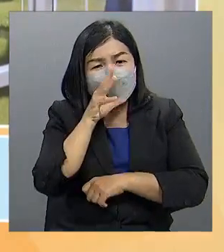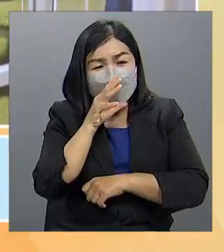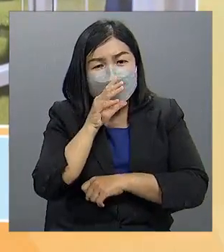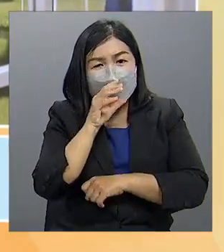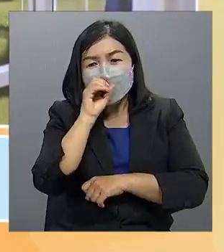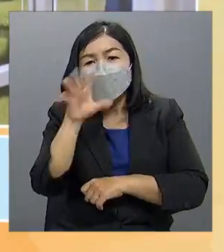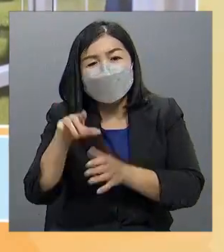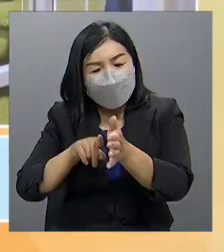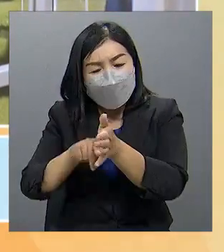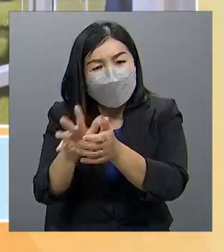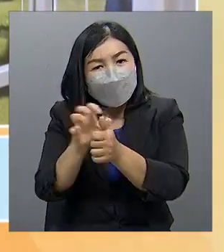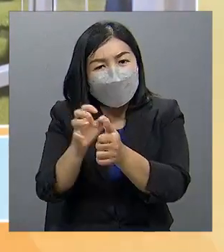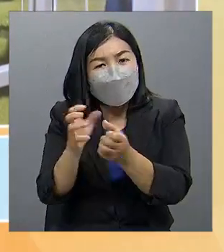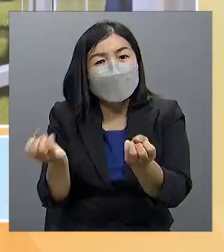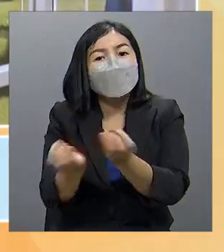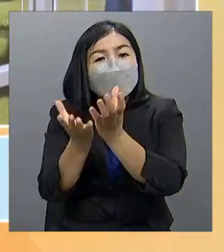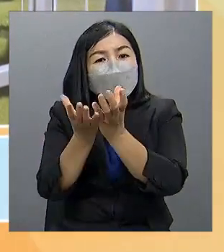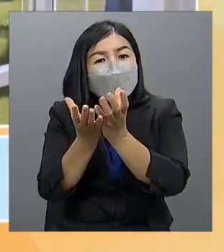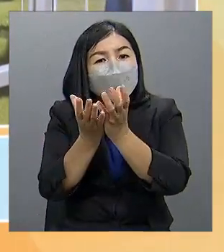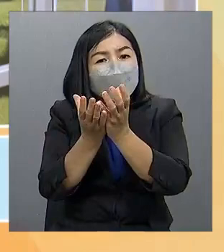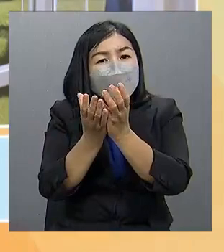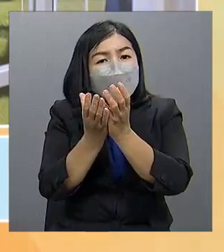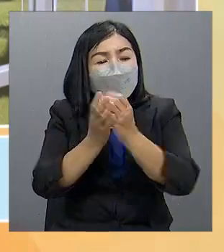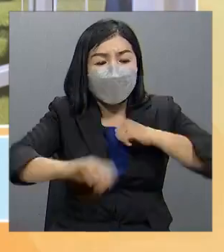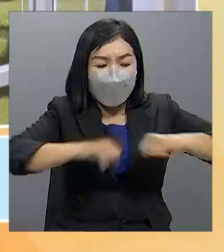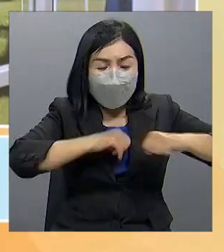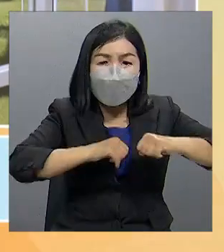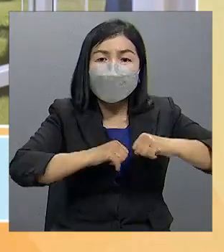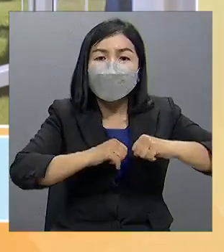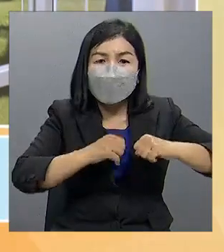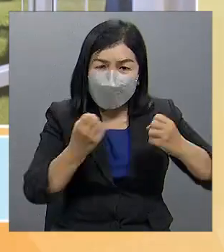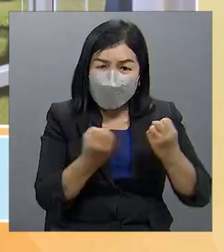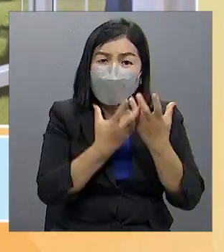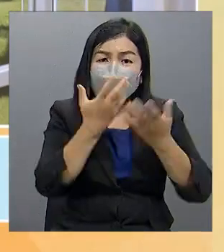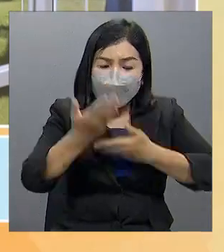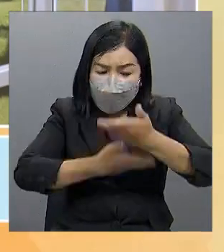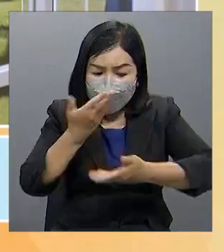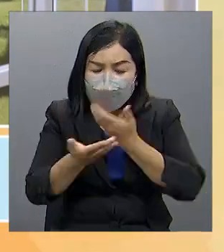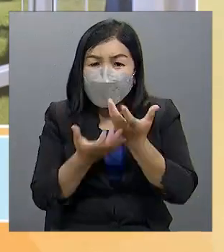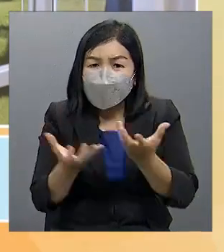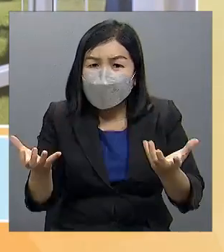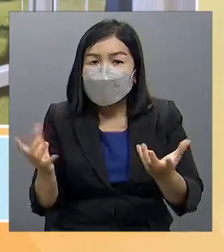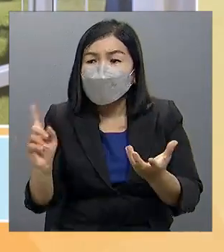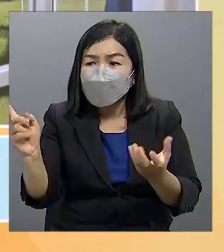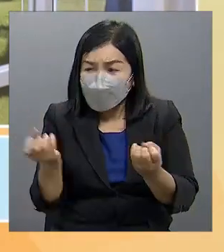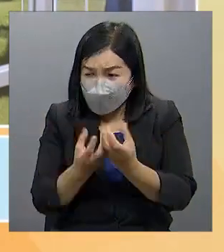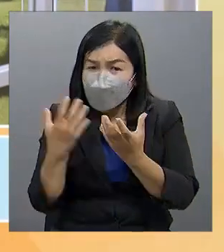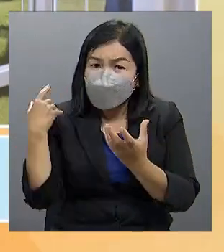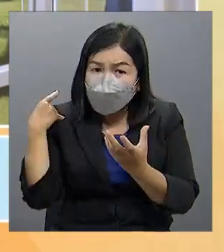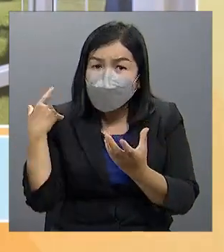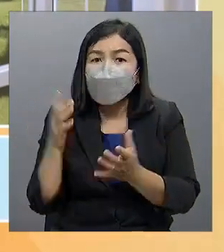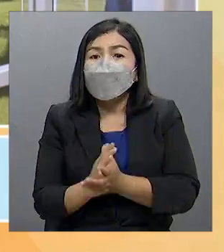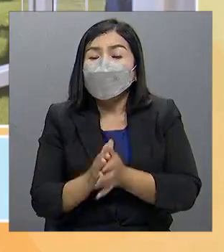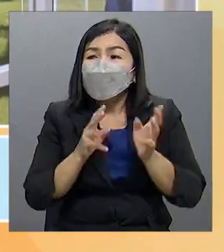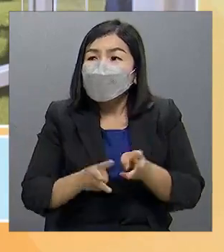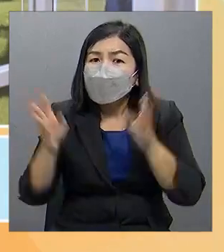เนี่ยวัยรุ่นอย่างเราเนี่ยใช้ชีวิตยากแน่นอนกว่ารุ่นพี่ๆเราขายของยังไงครับได้รับผลกระทบไหมแล้วมีการเขาเรียกว่าโปรโมทสินค้าหรือ